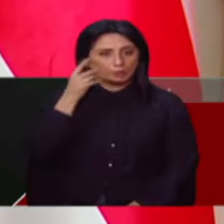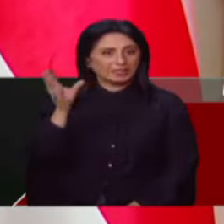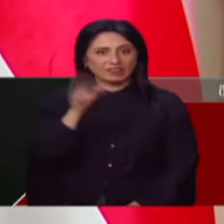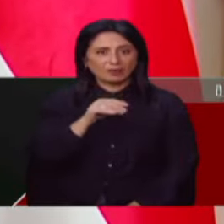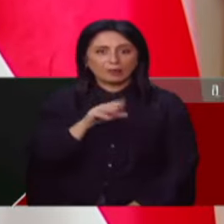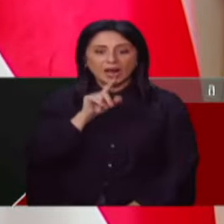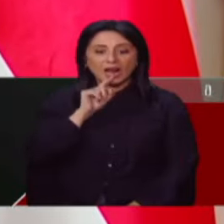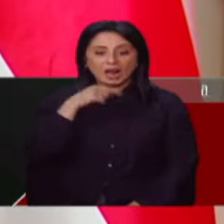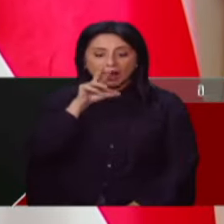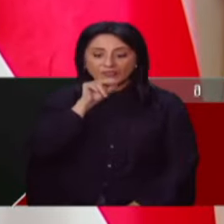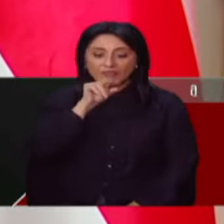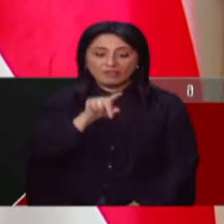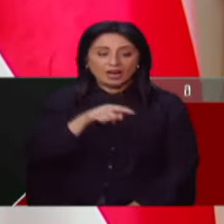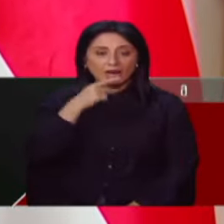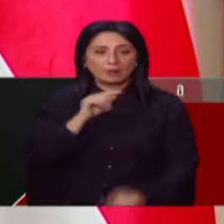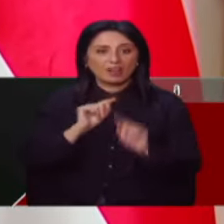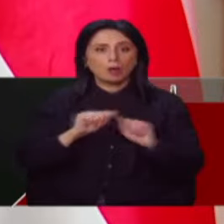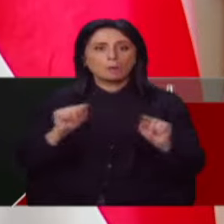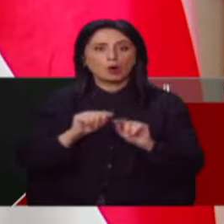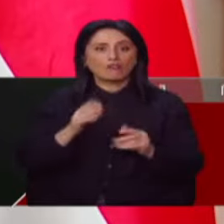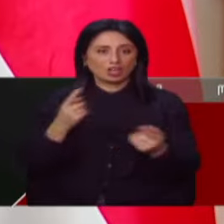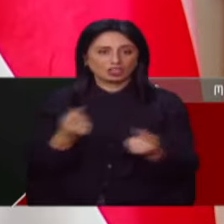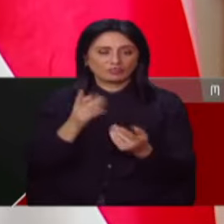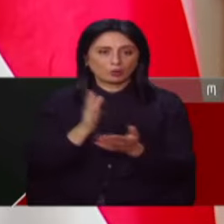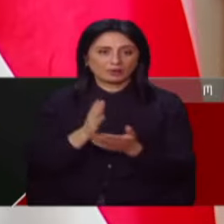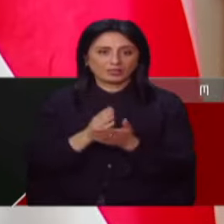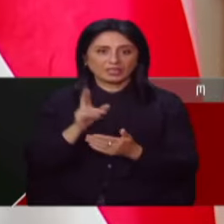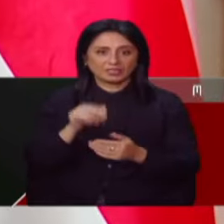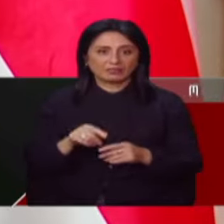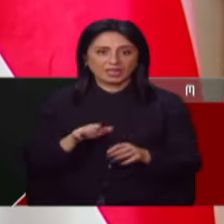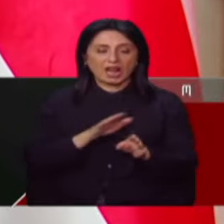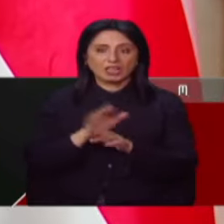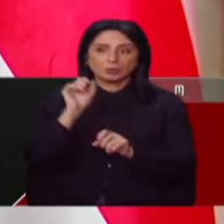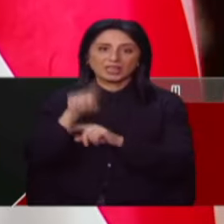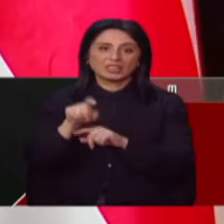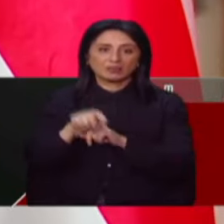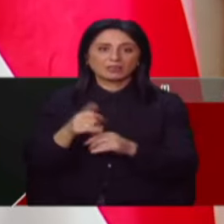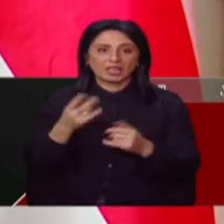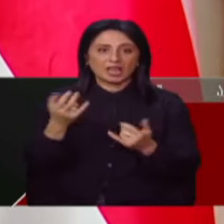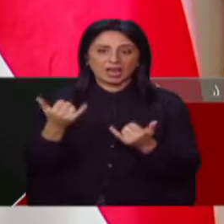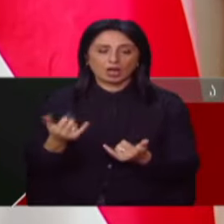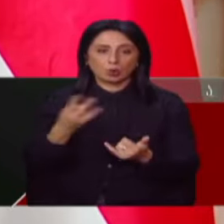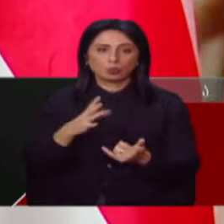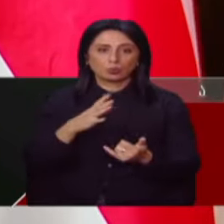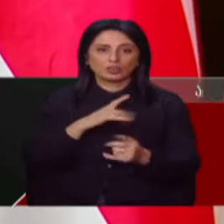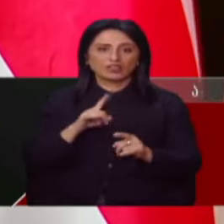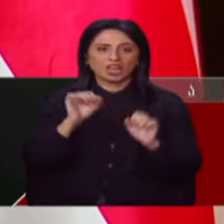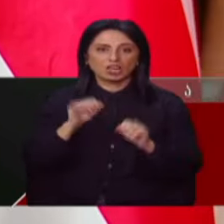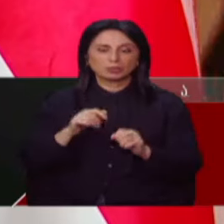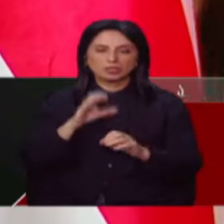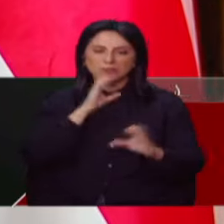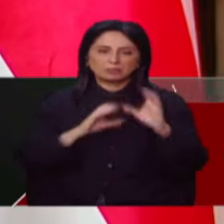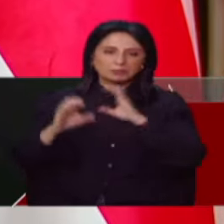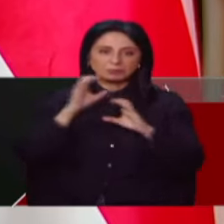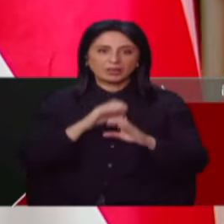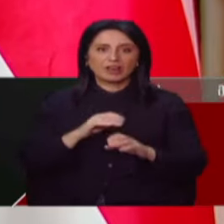სანამ ლაპარაკობს და რას ლაპარაკობს. პროვოკატორები არიან ჩვეულებრივი და ასრულებენ დავალებას, რომ ეხა უნდა იყვნენ რაც შეიძლება უზრდელები,